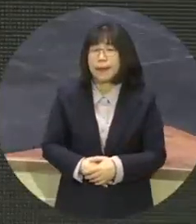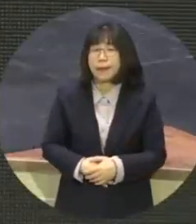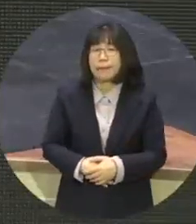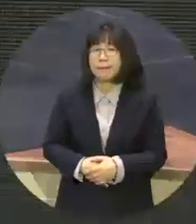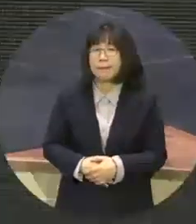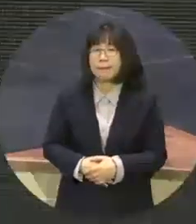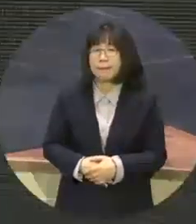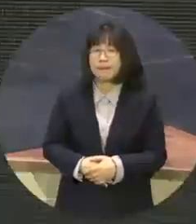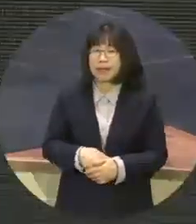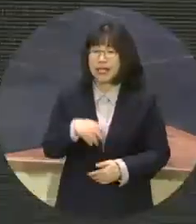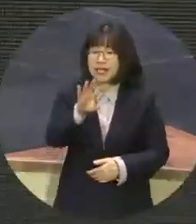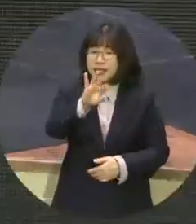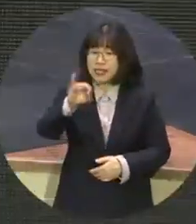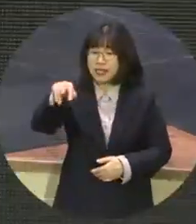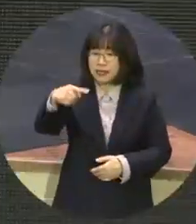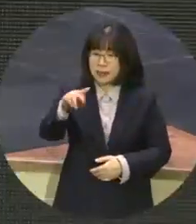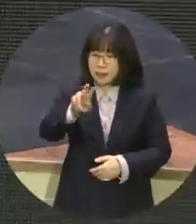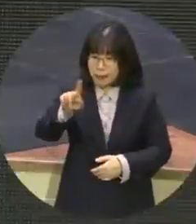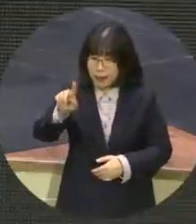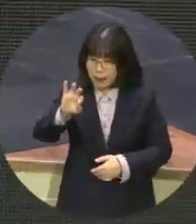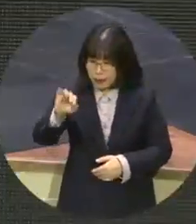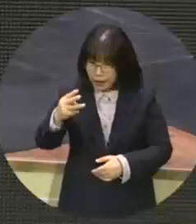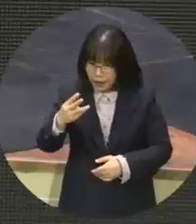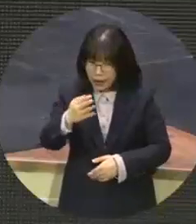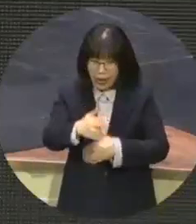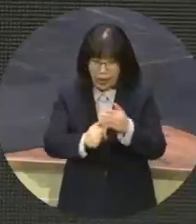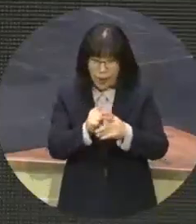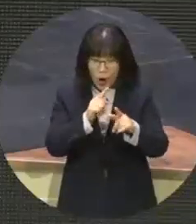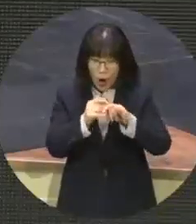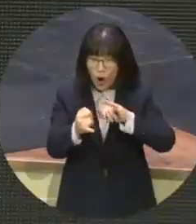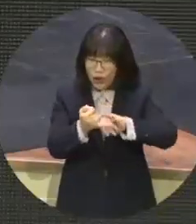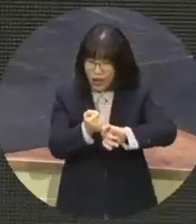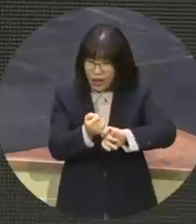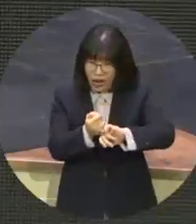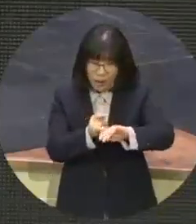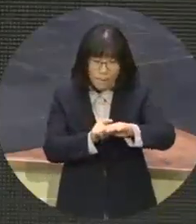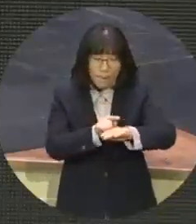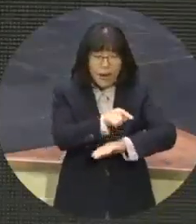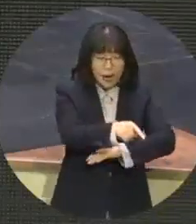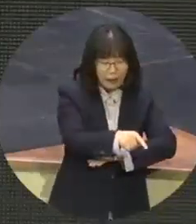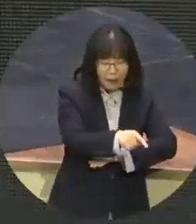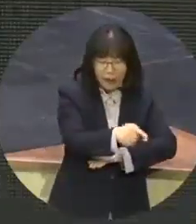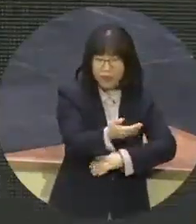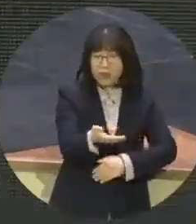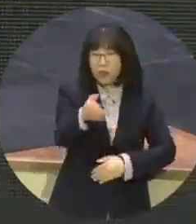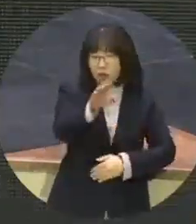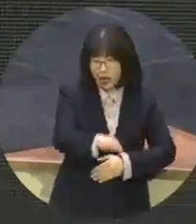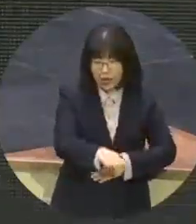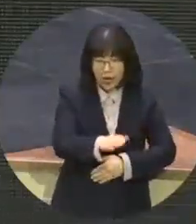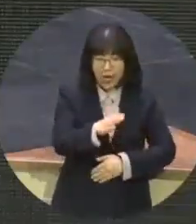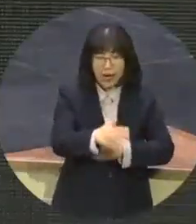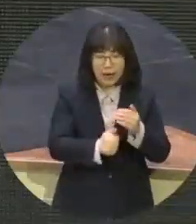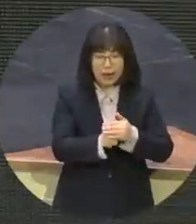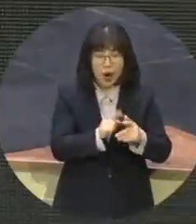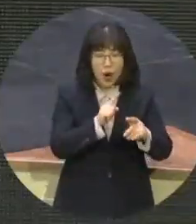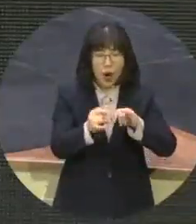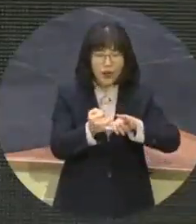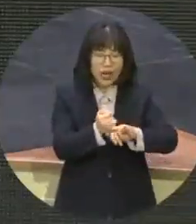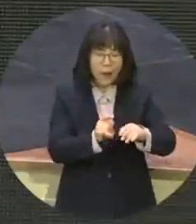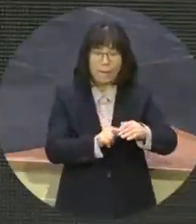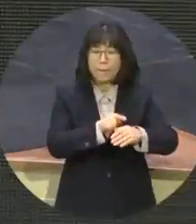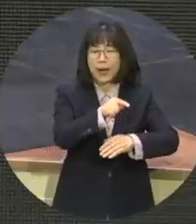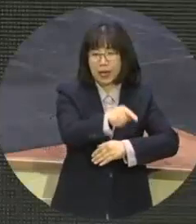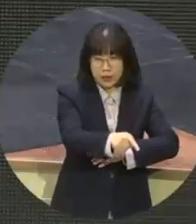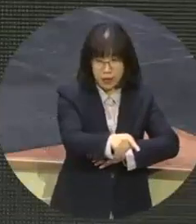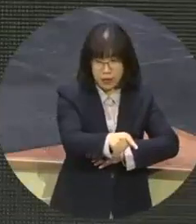볼 때는 뭐요? 언약 밖의 사람이에요. 언약 밖의 사람. 그럼에도 불구하고 하나님은 언약 밖의 사람들